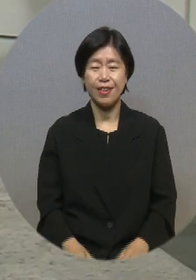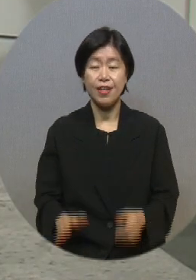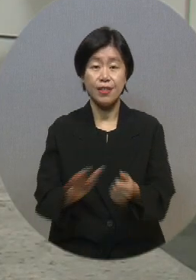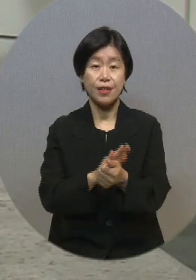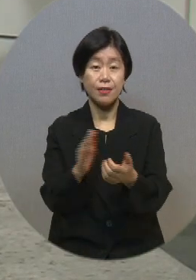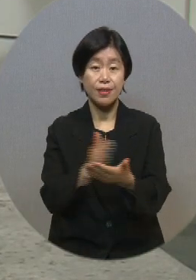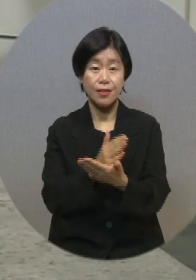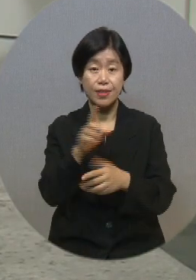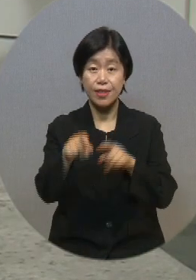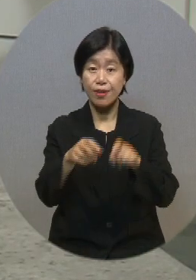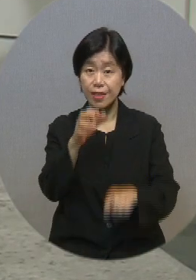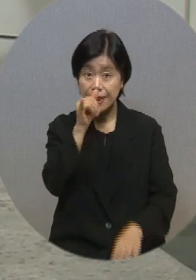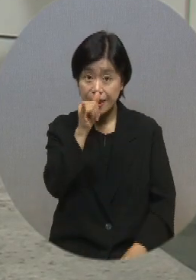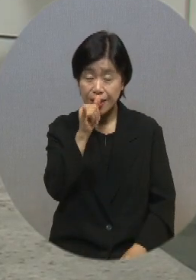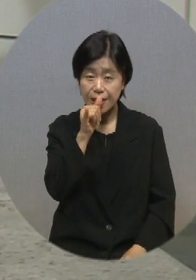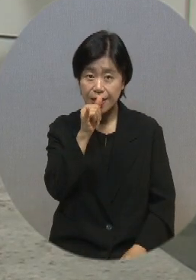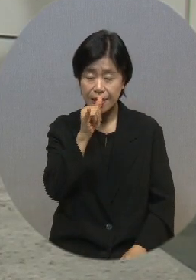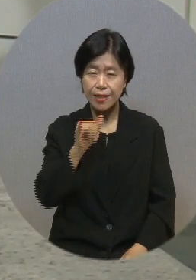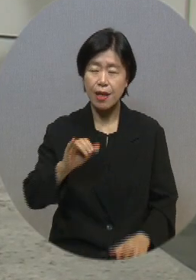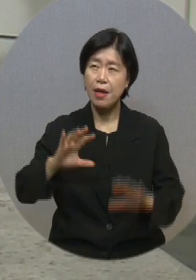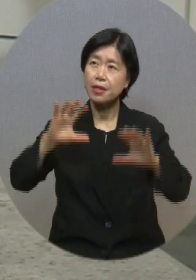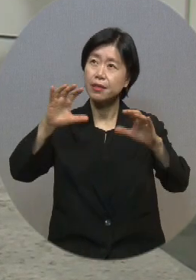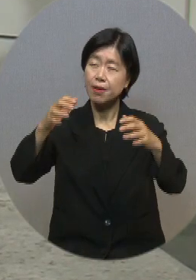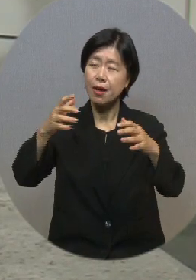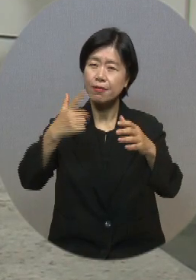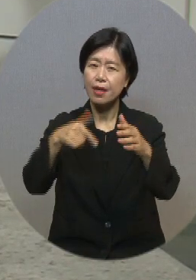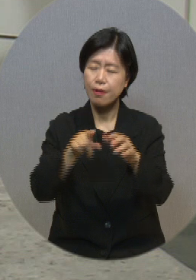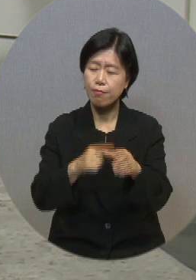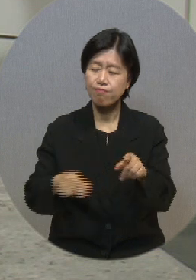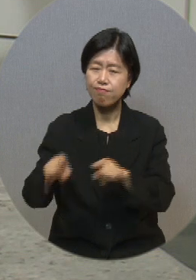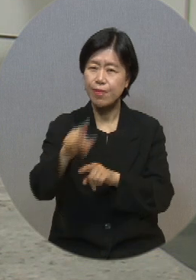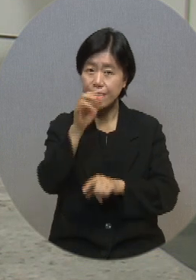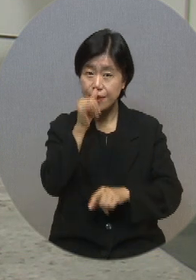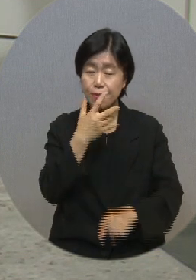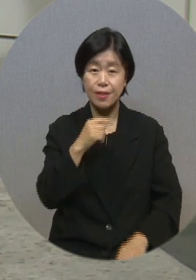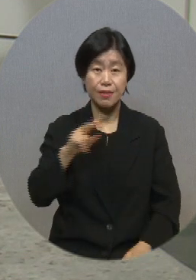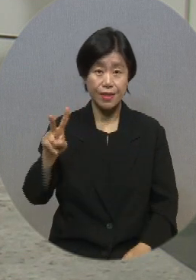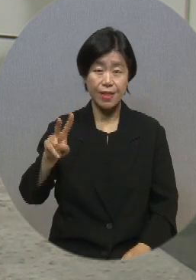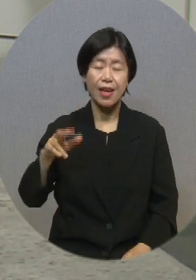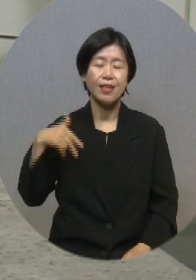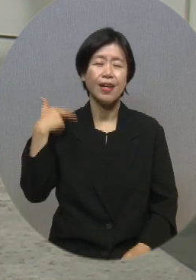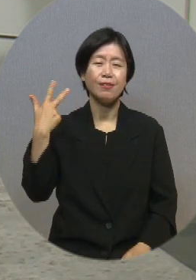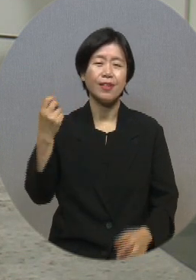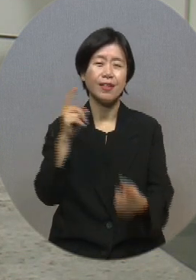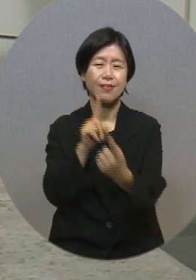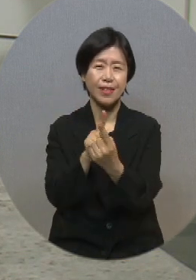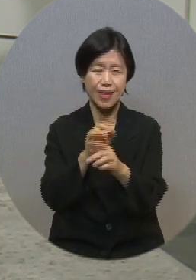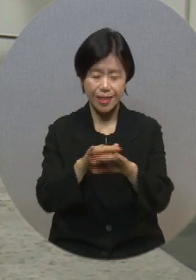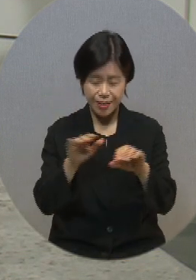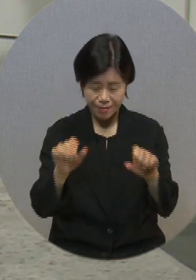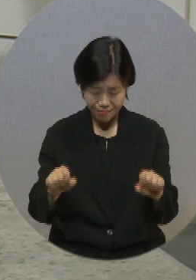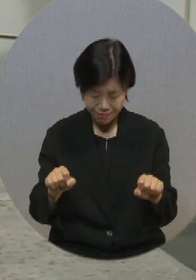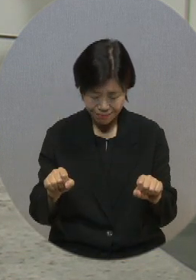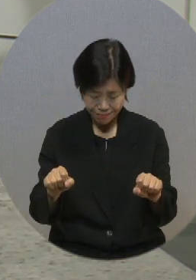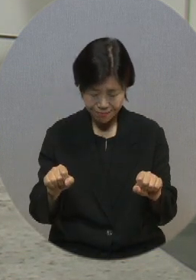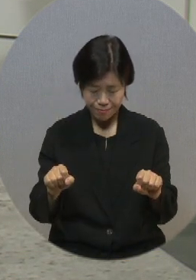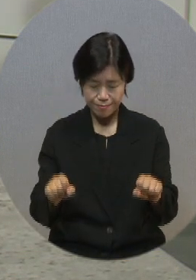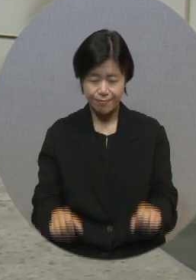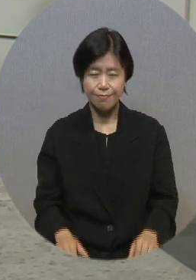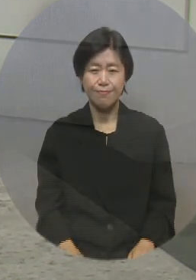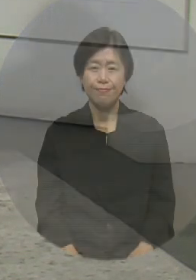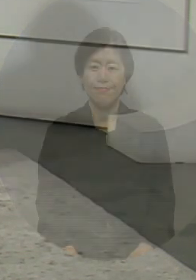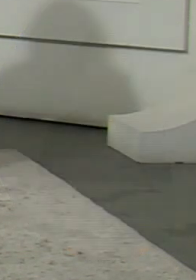배려를 실천하는 방송 함께하는 희망 세상을 앞장서 열어가는 복지TV 다음 주 시간에 여러분을 다시 찾아뵙겠습니다. 여러분 대단히 감사합니다.